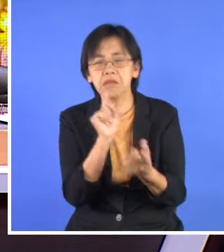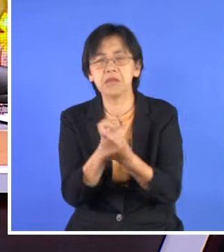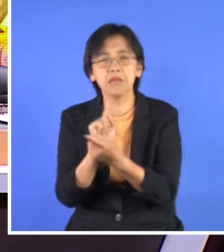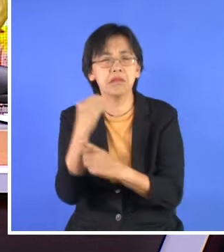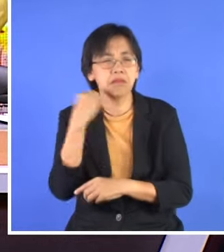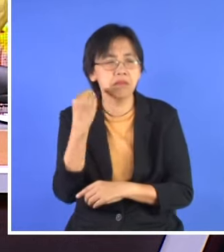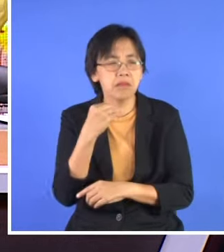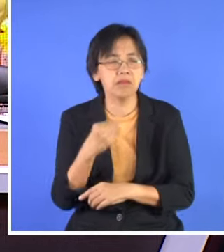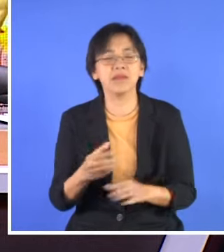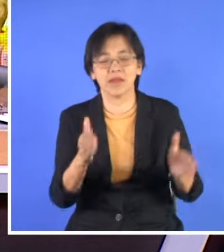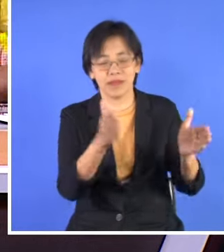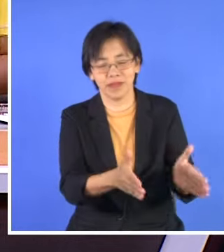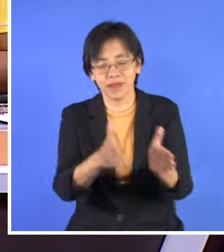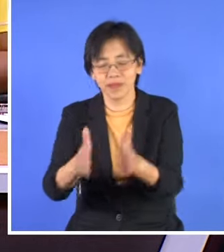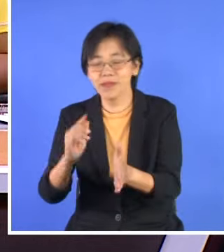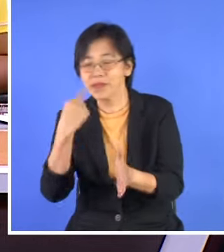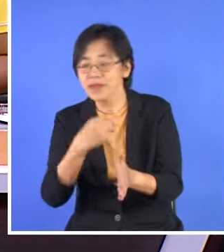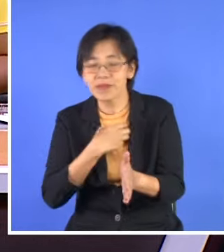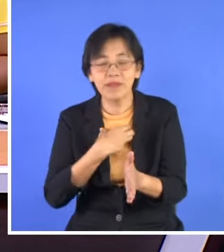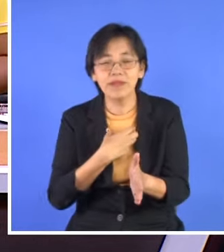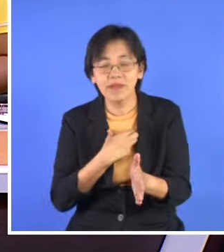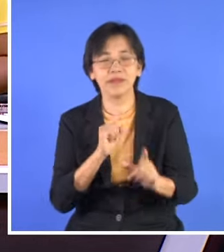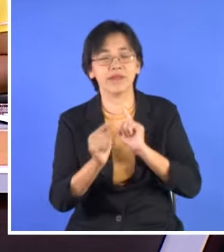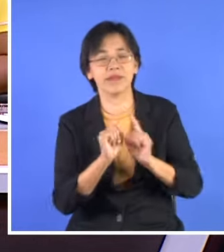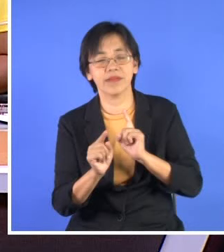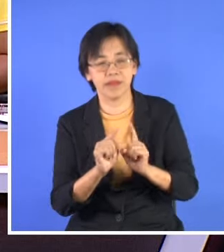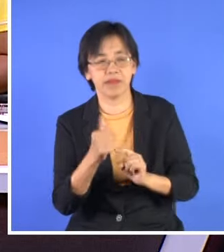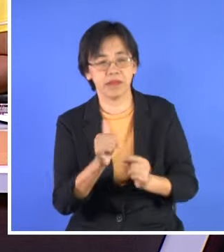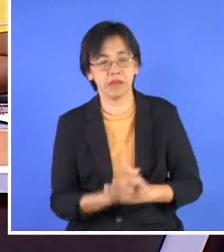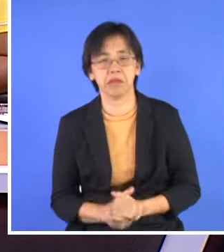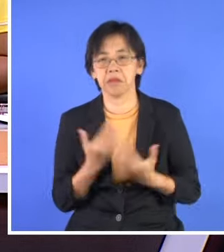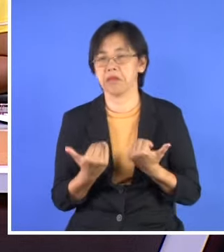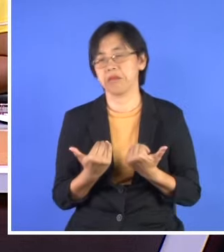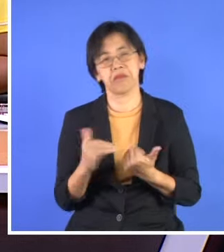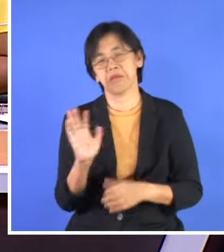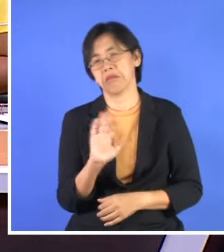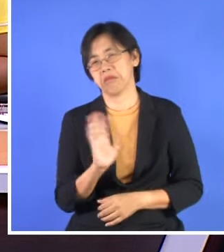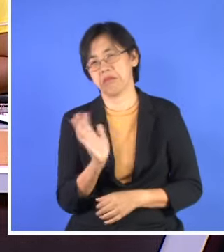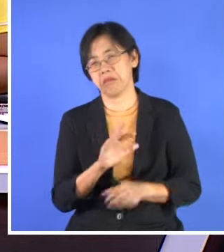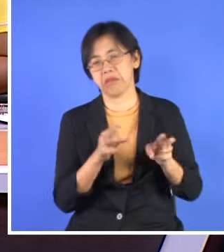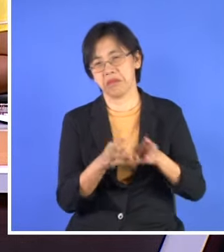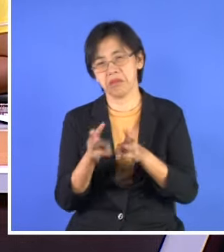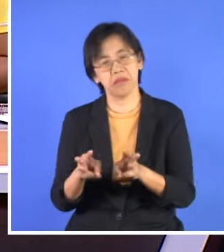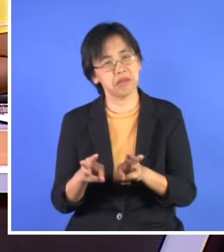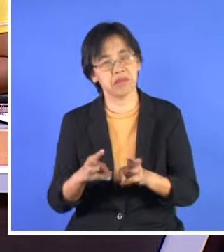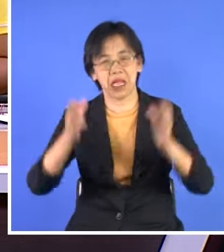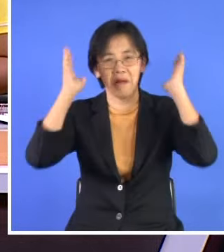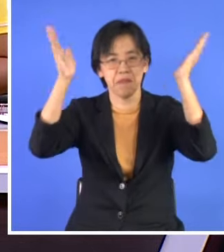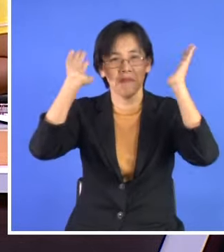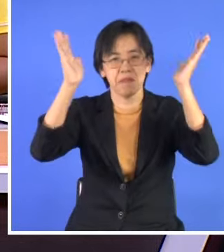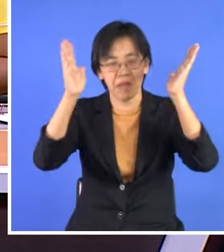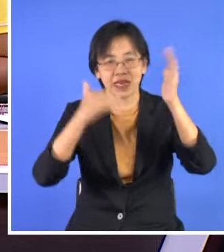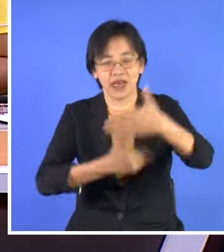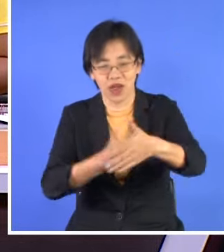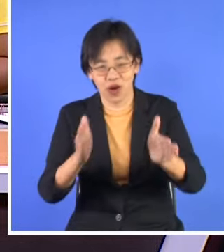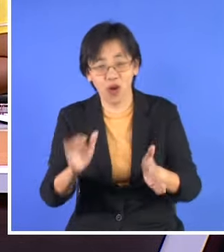งเขาก็ทำเขาก็วางใครอยากได้อยากจะใช้ก็ไปติดต่อนะครับแต่ทุกวันนี้นะครับเขาบอกว่าวิธีการโปรโมทสินค้าเนี่ย